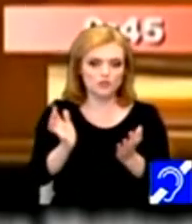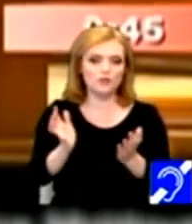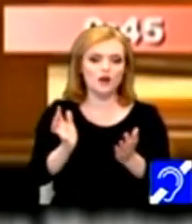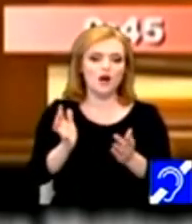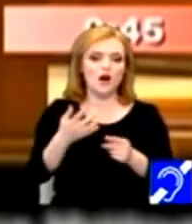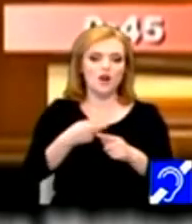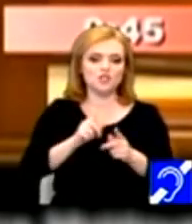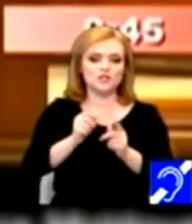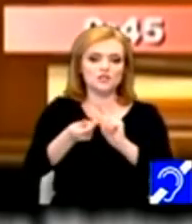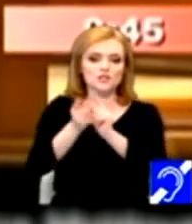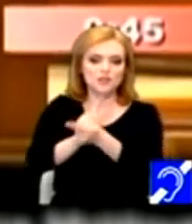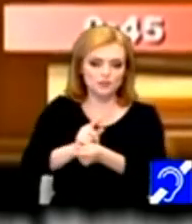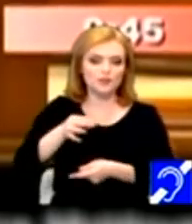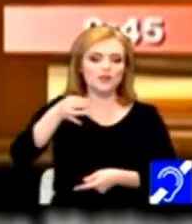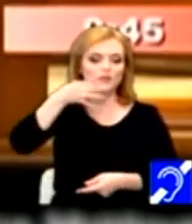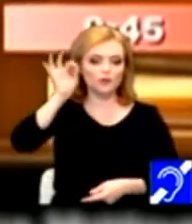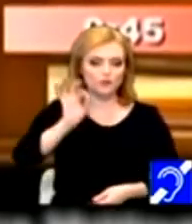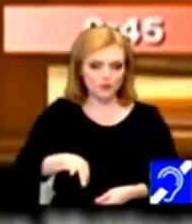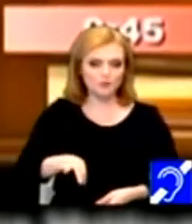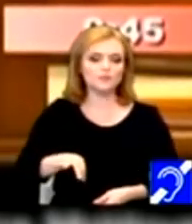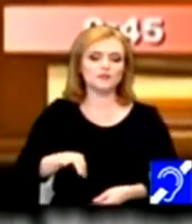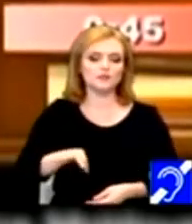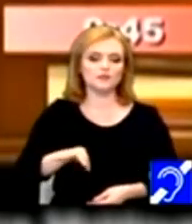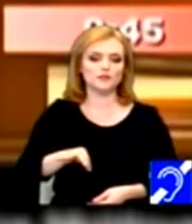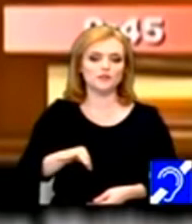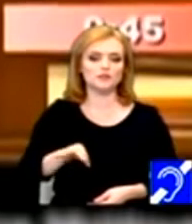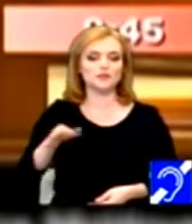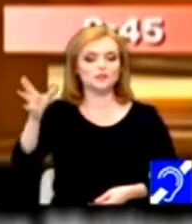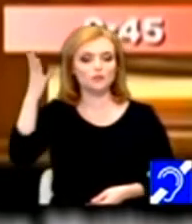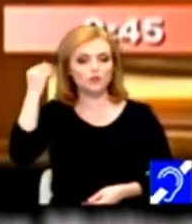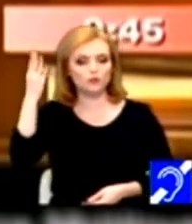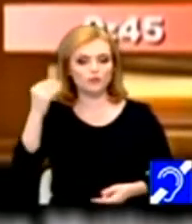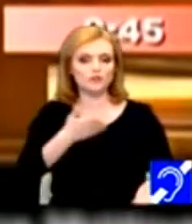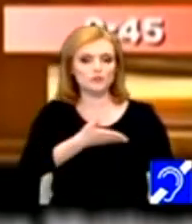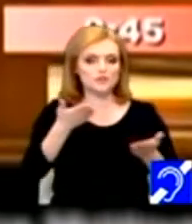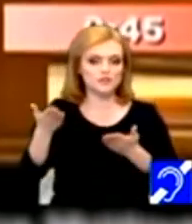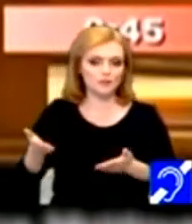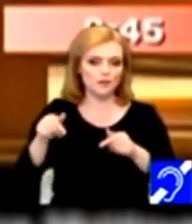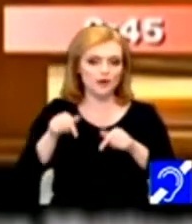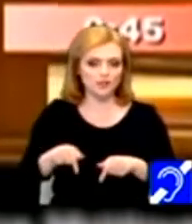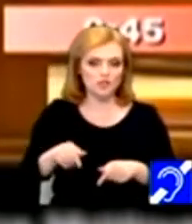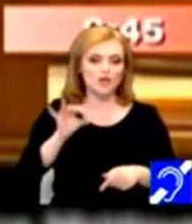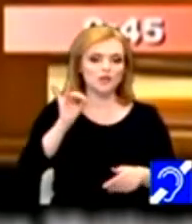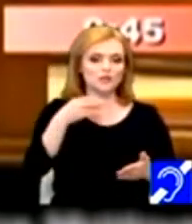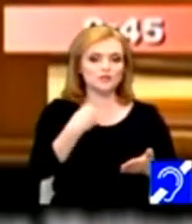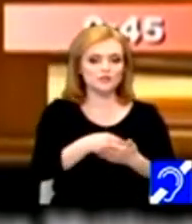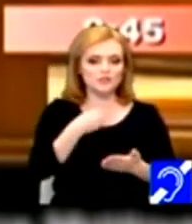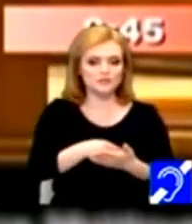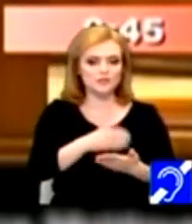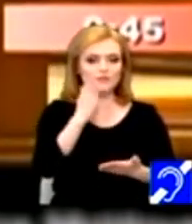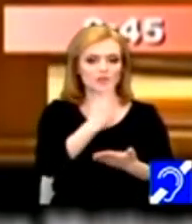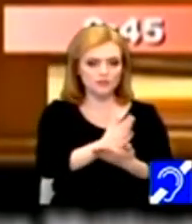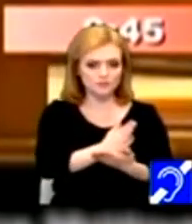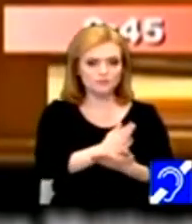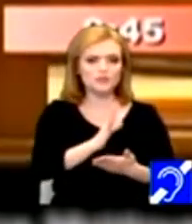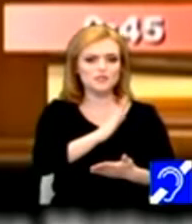acest schimb de experiență între jurnaliști, profesionalizarea jurnaliștilor de pe cele două maluri, trebuie de asemenea să finanțăm direct să existe